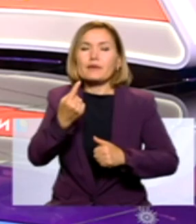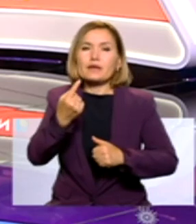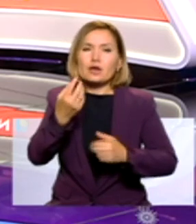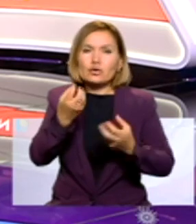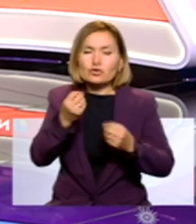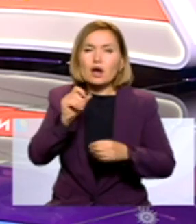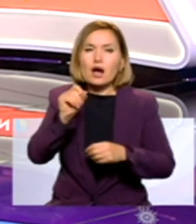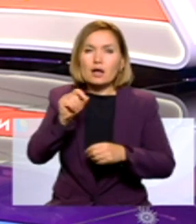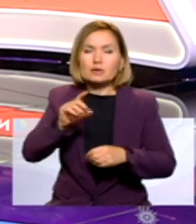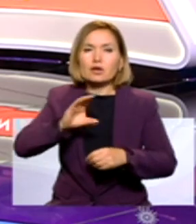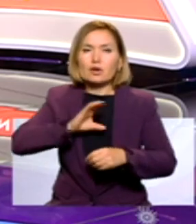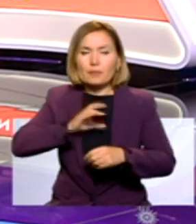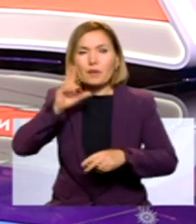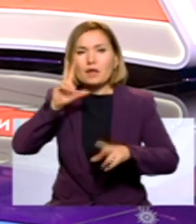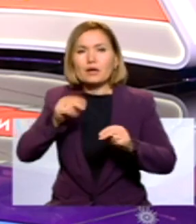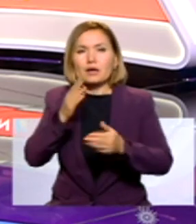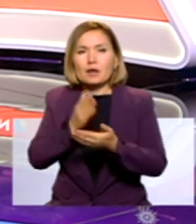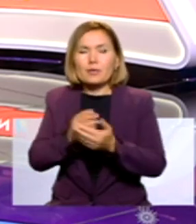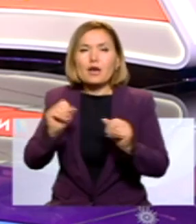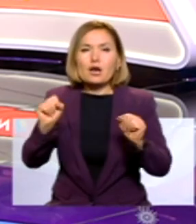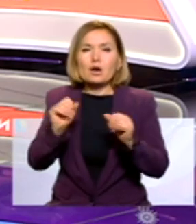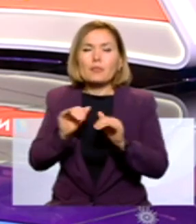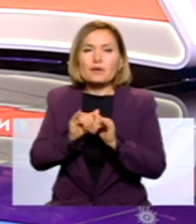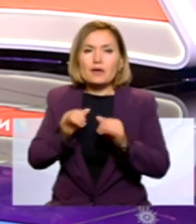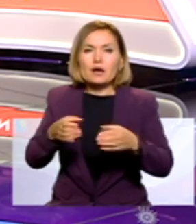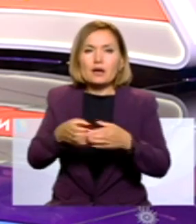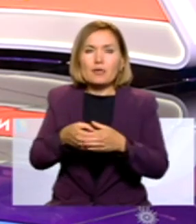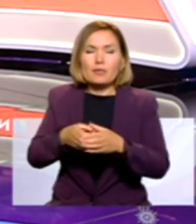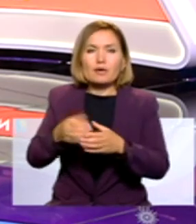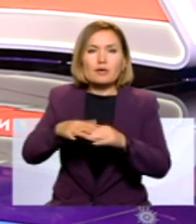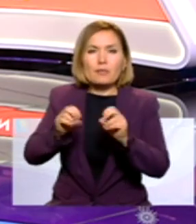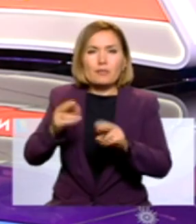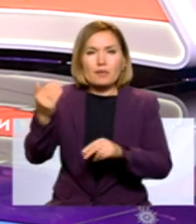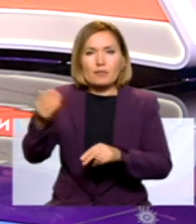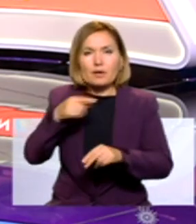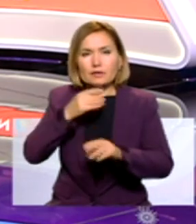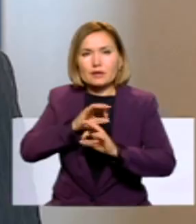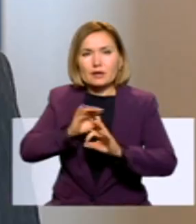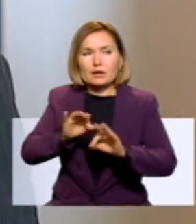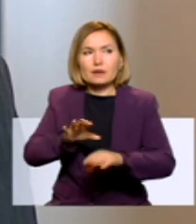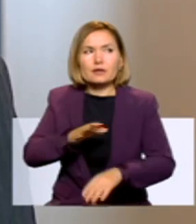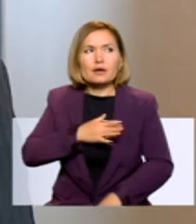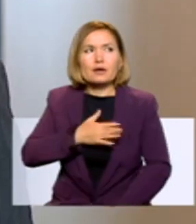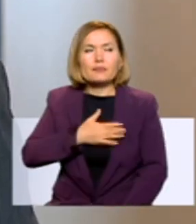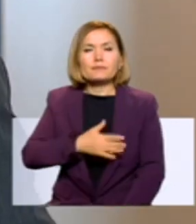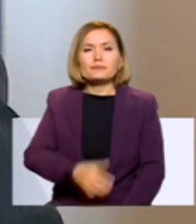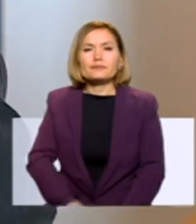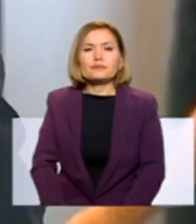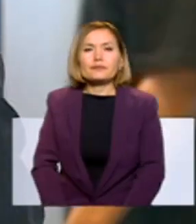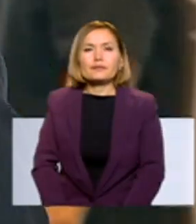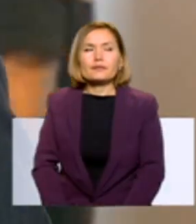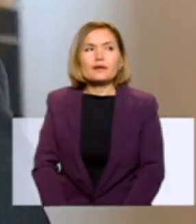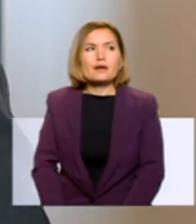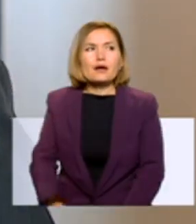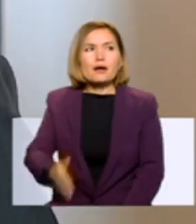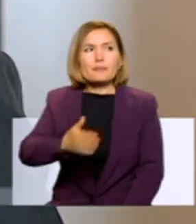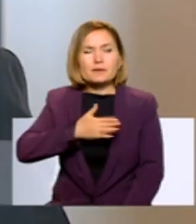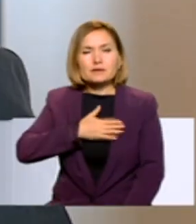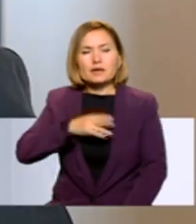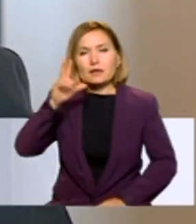отырған атлеттеріміз бар, дейді спортты дамыту дирекциясының мамандары. Бізде енді үміт күтіп